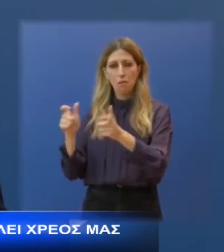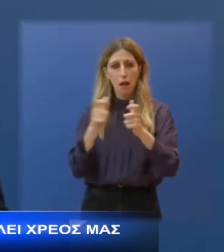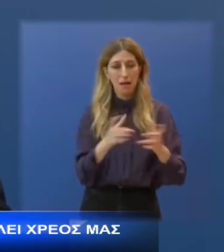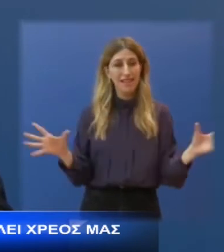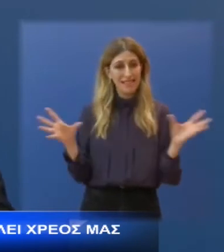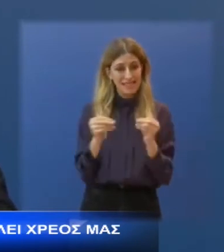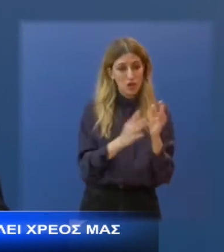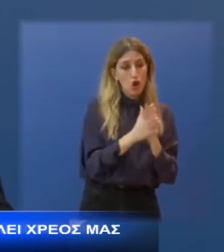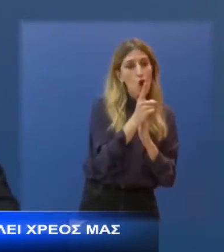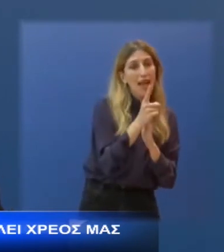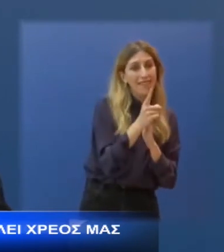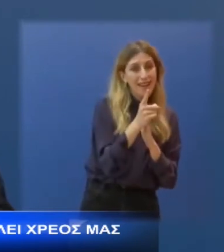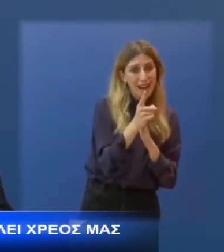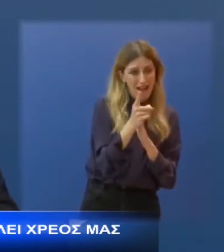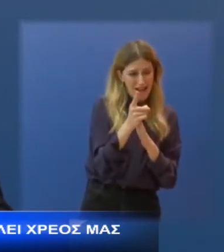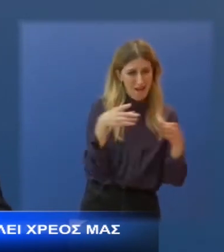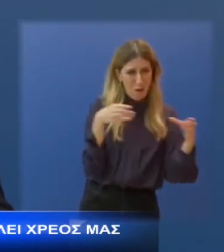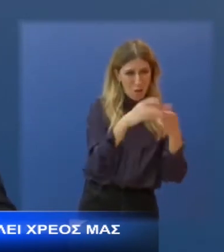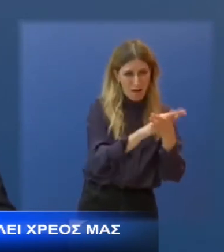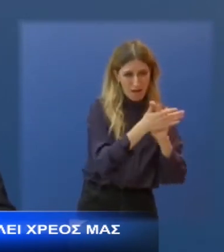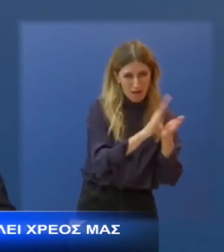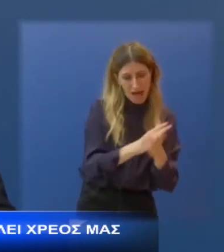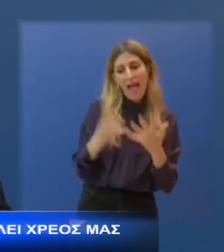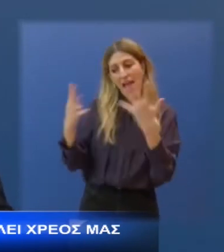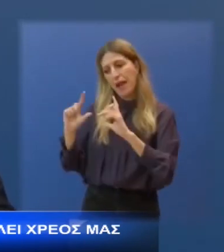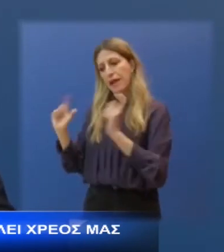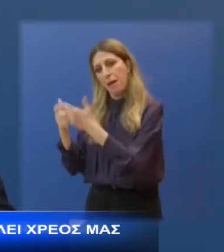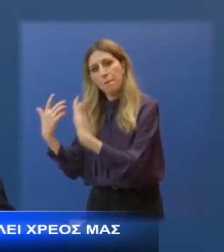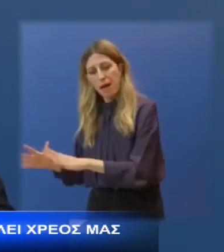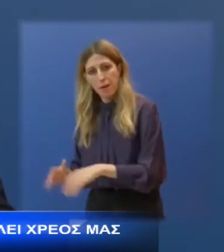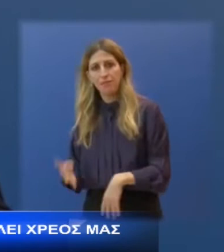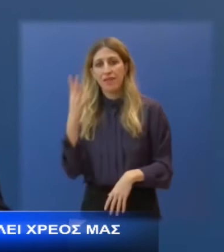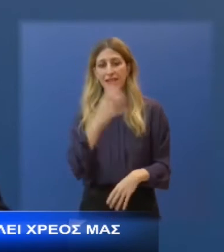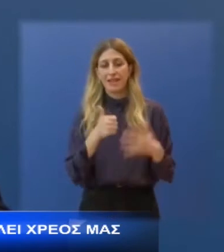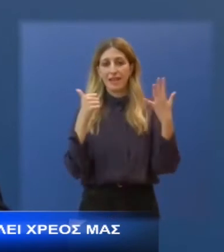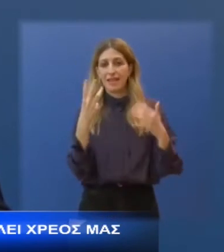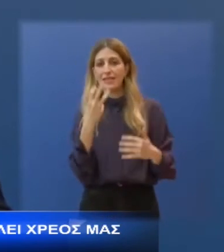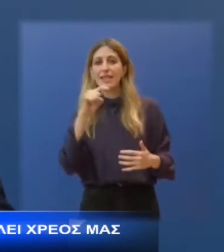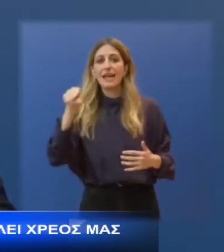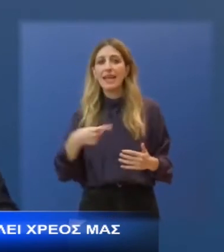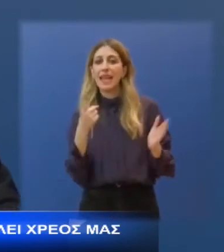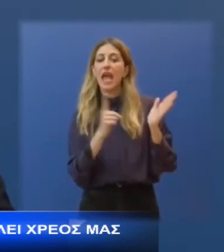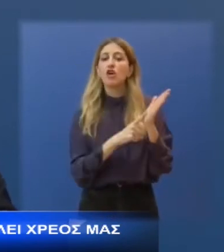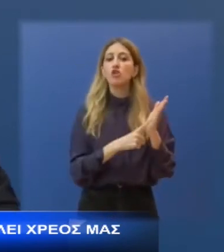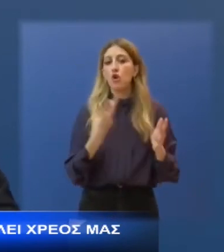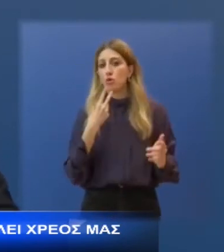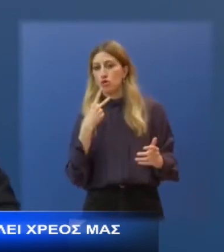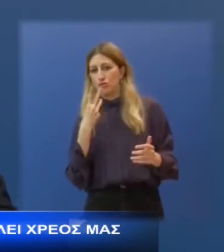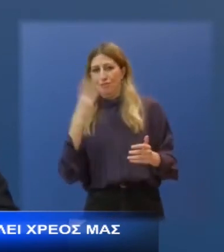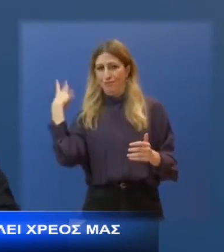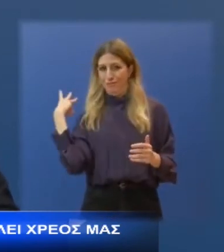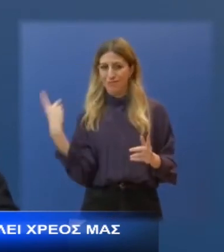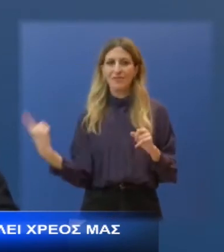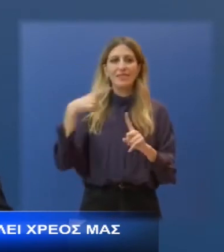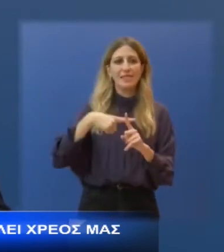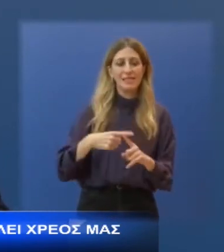αυτής. Θυμίζω ότι το Υπουργείο Αθλητισμού με τους νόμους 4639 του Νοεμβρίου του 2019 και 4809 του Ιουνίου